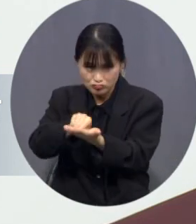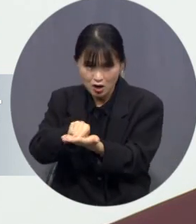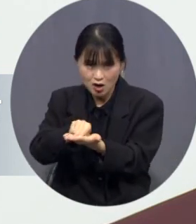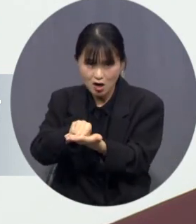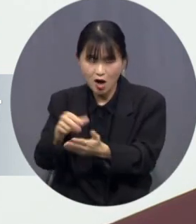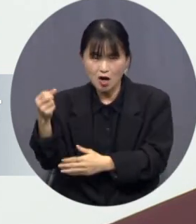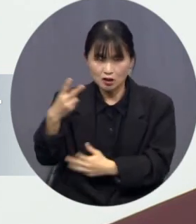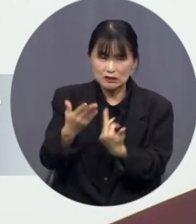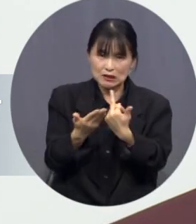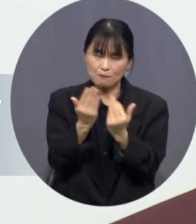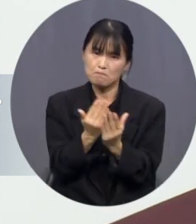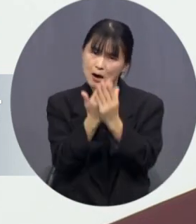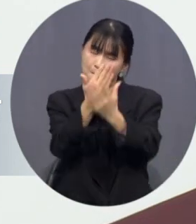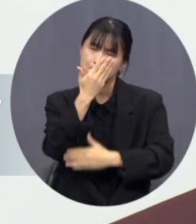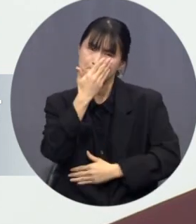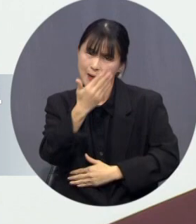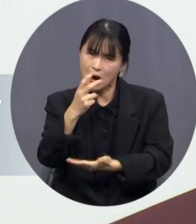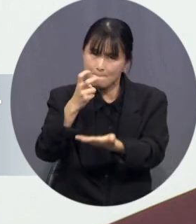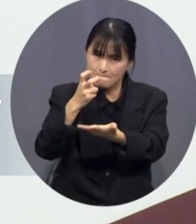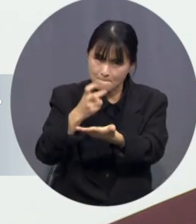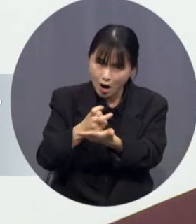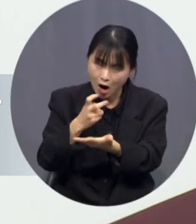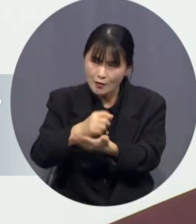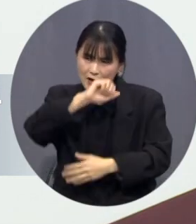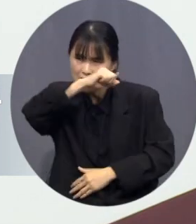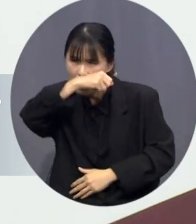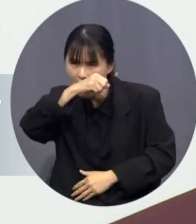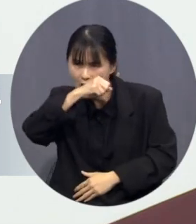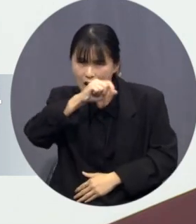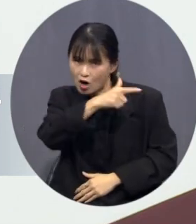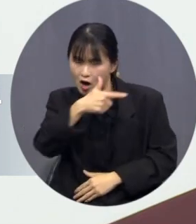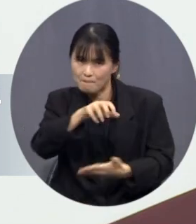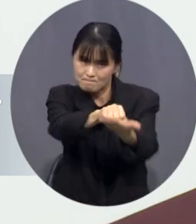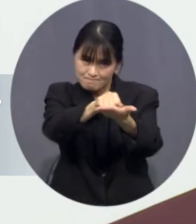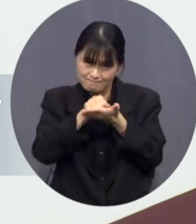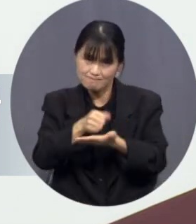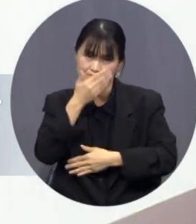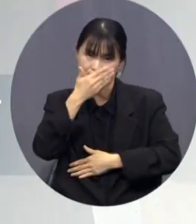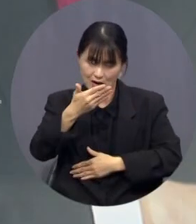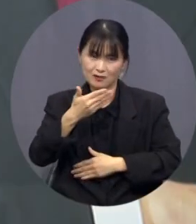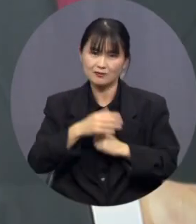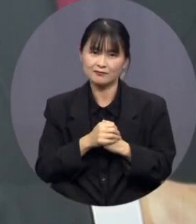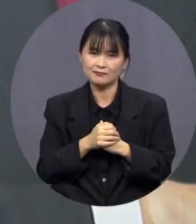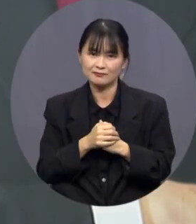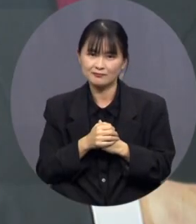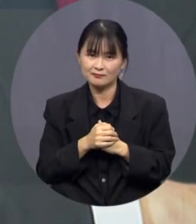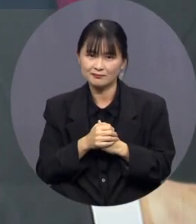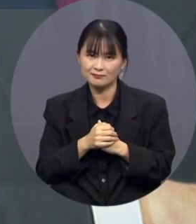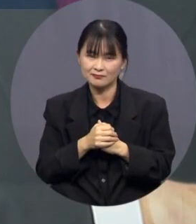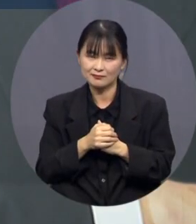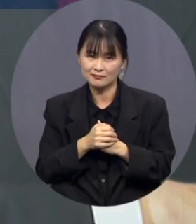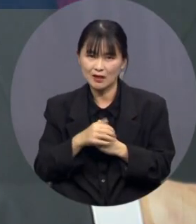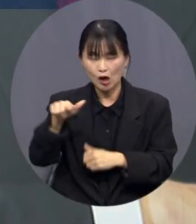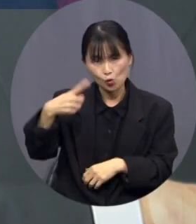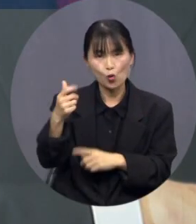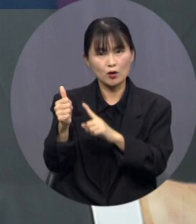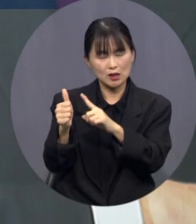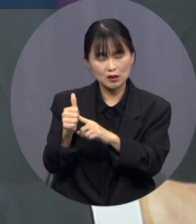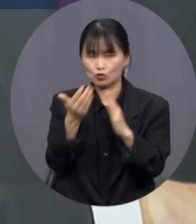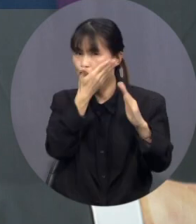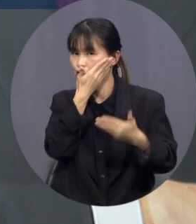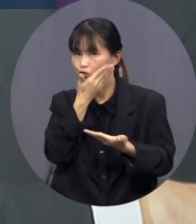그다음에 제주를 발전시키는 제도 예산 이런 부분들을 제가 많이 가져올 수 있습니다고 예비 후보는 핵심